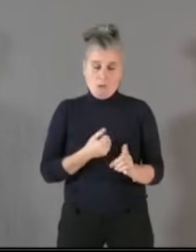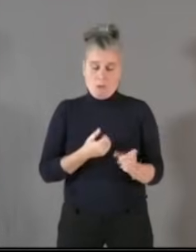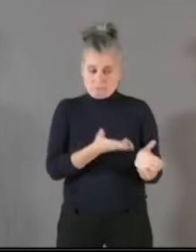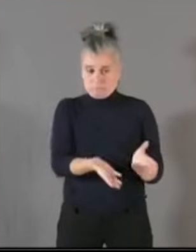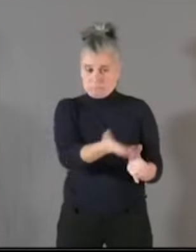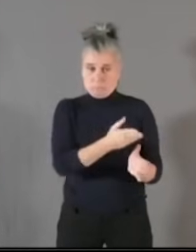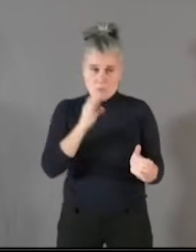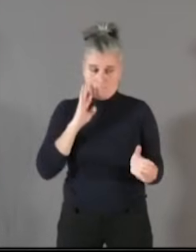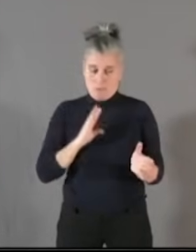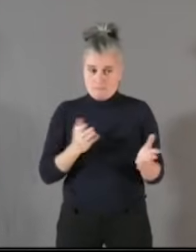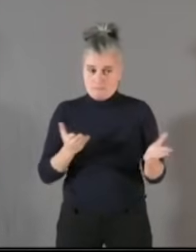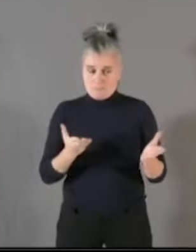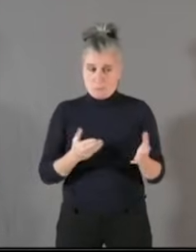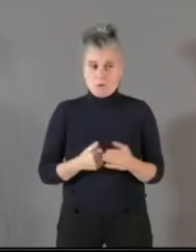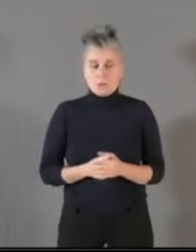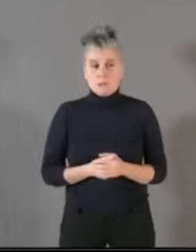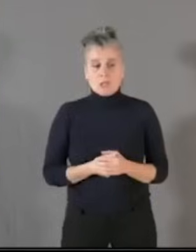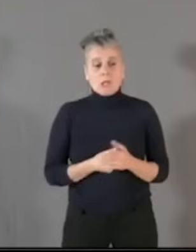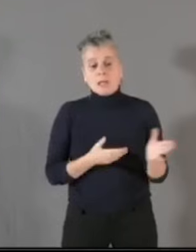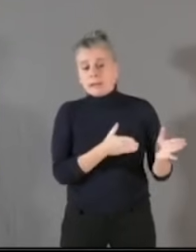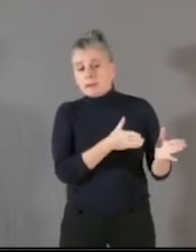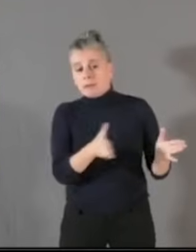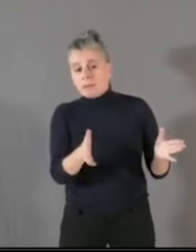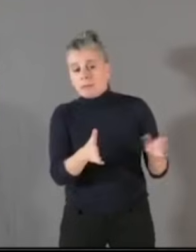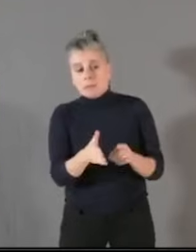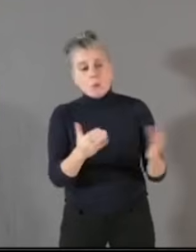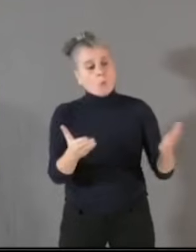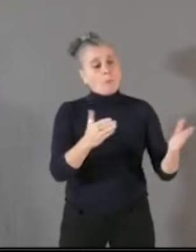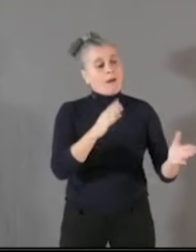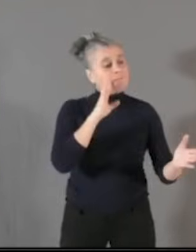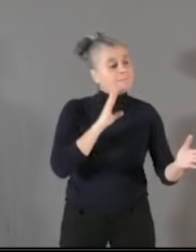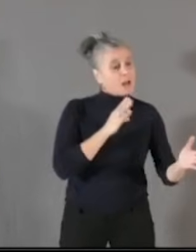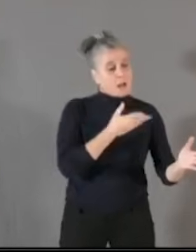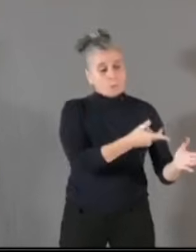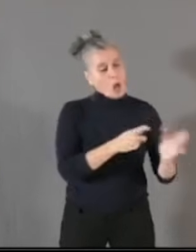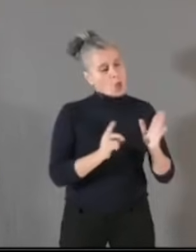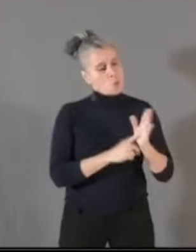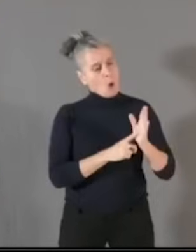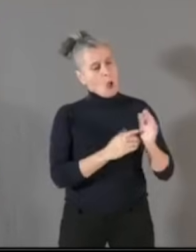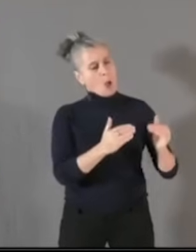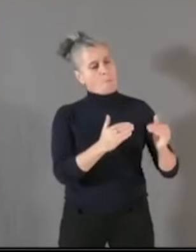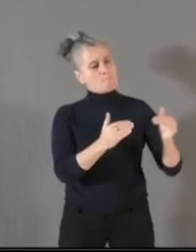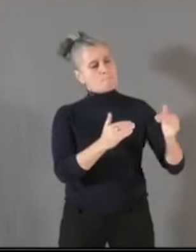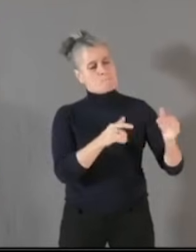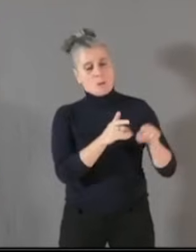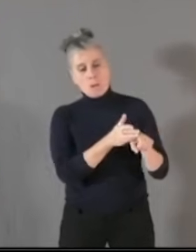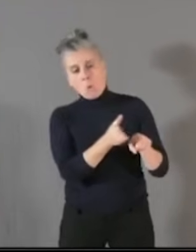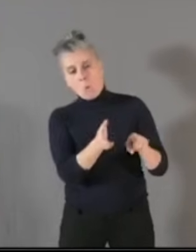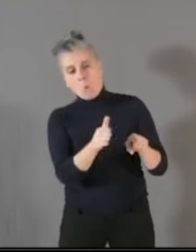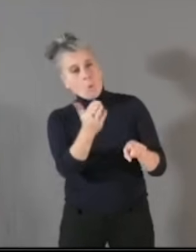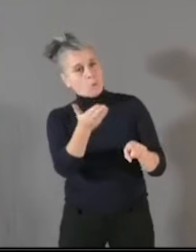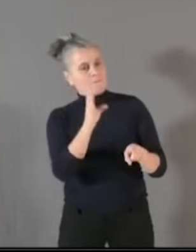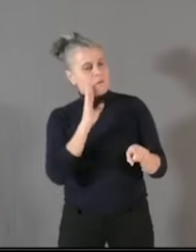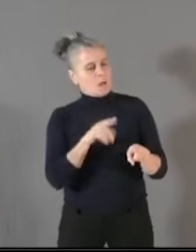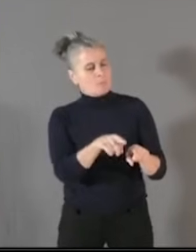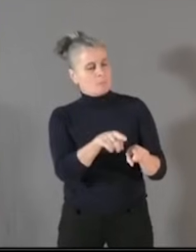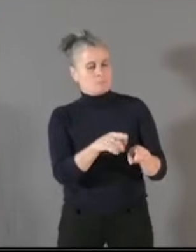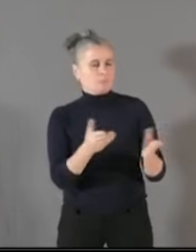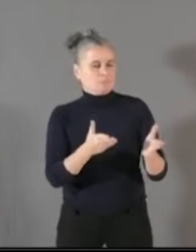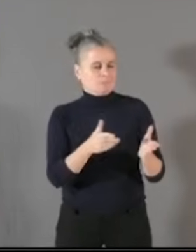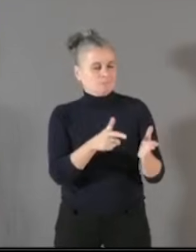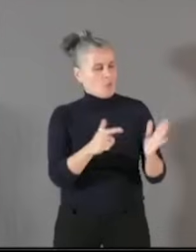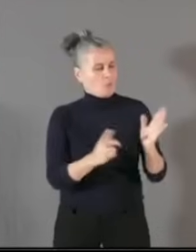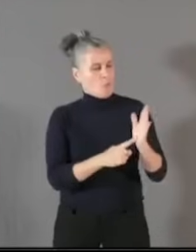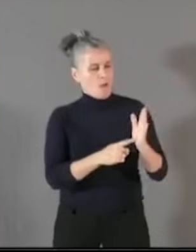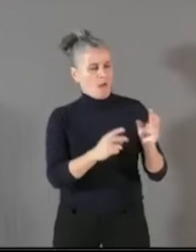pour certaines femmes qui n'ont plus les mêmes droits que d'autres femmes. Ces femmes, ce sont celles qui sont victimes